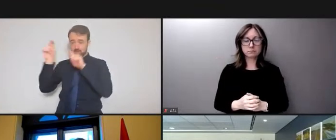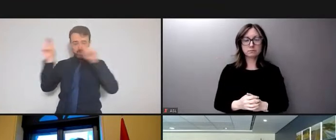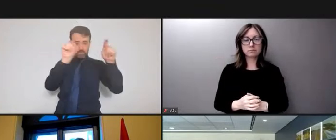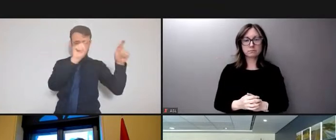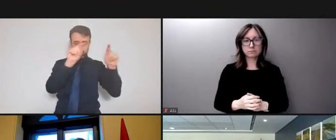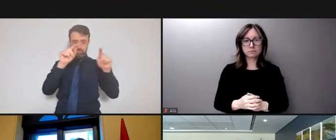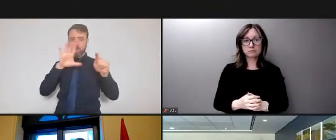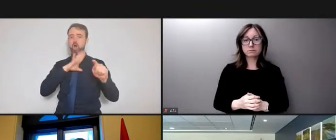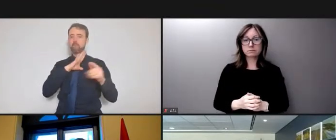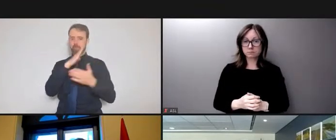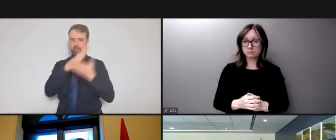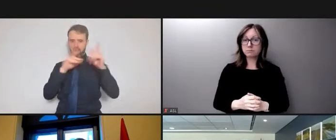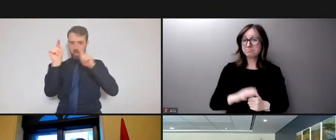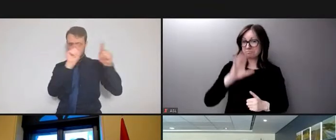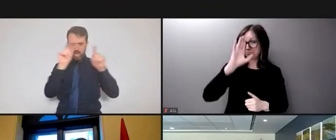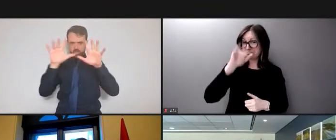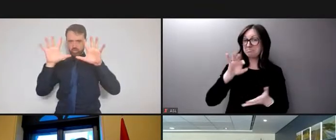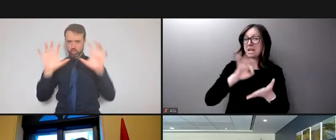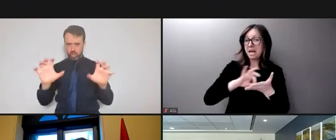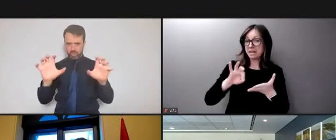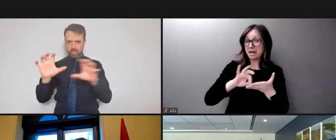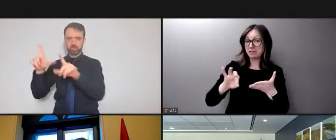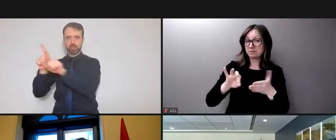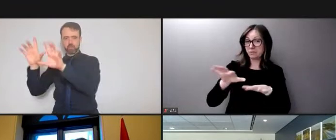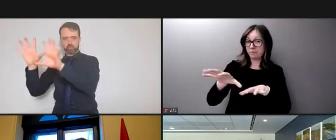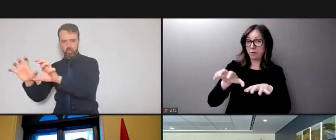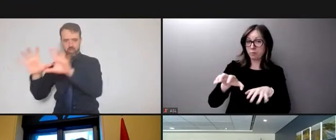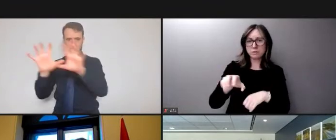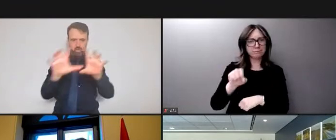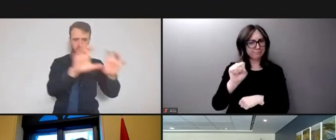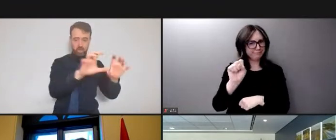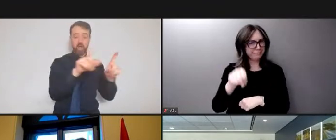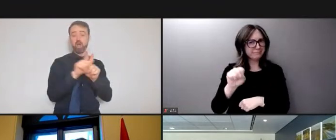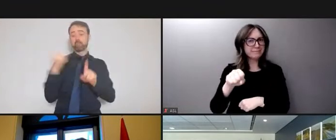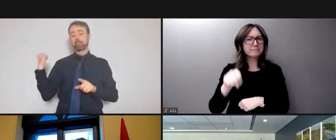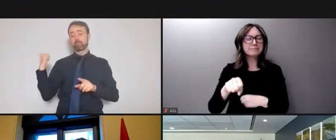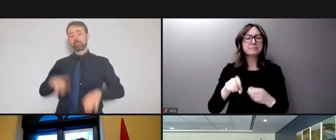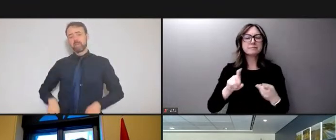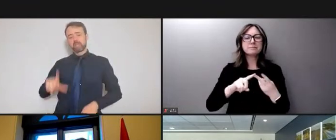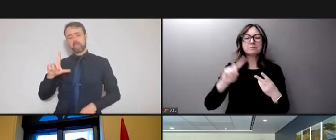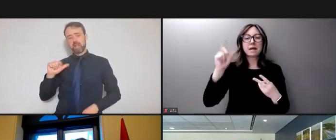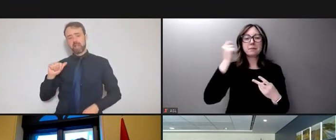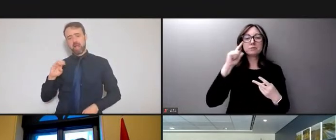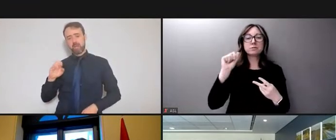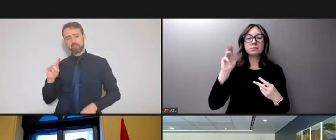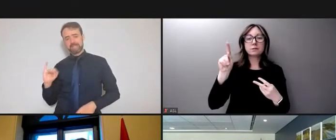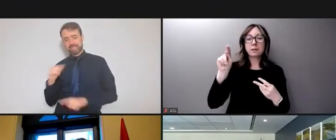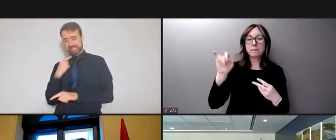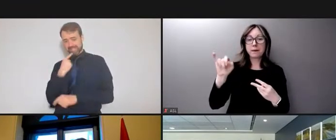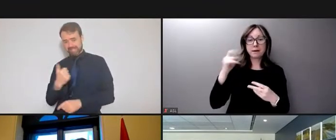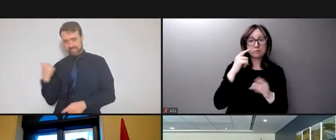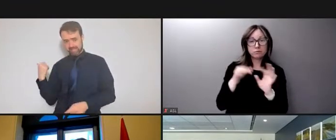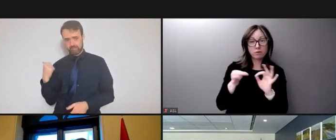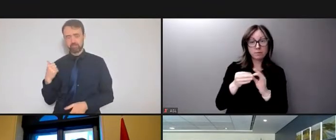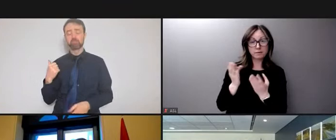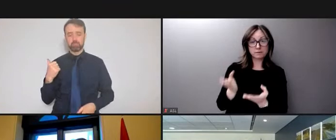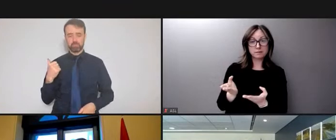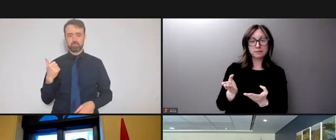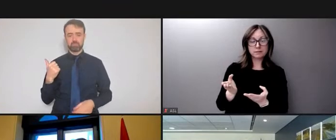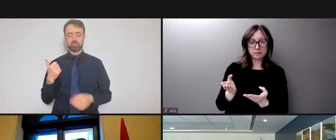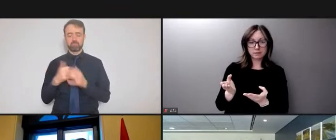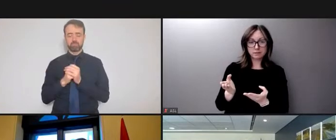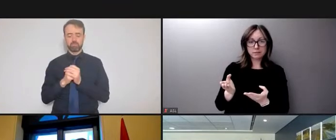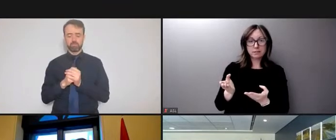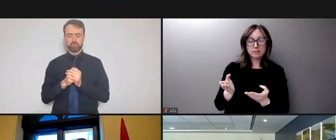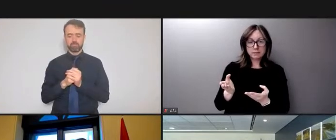Et comme le ministre Lametti a juste dit, que les